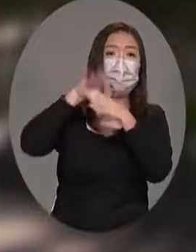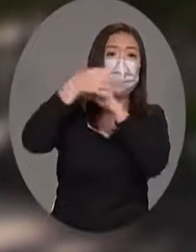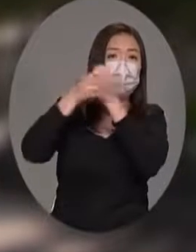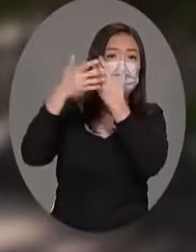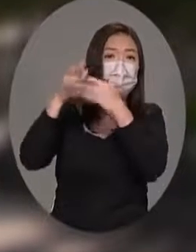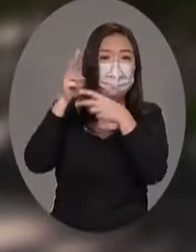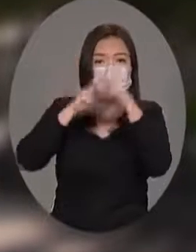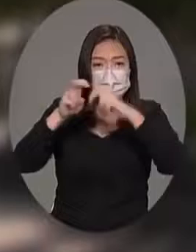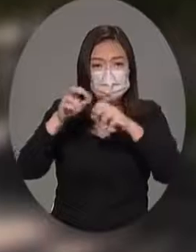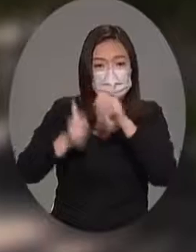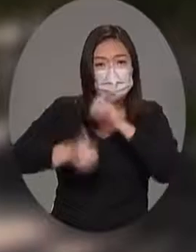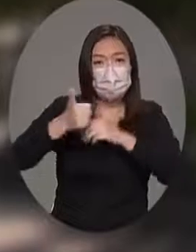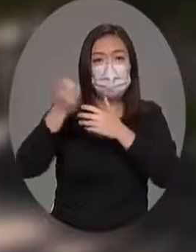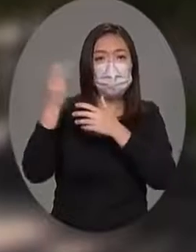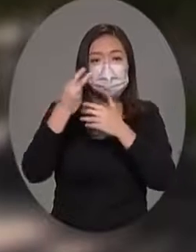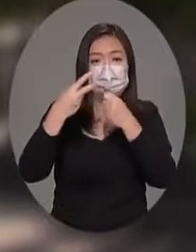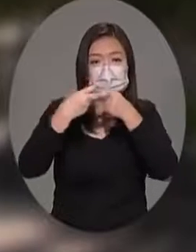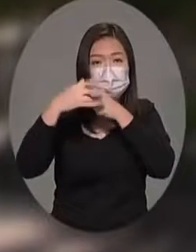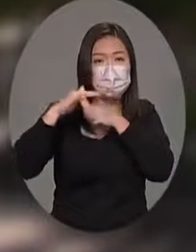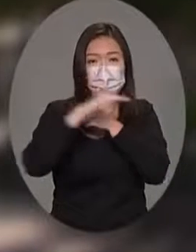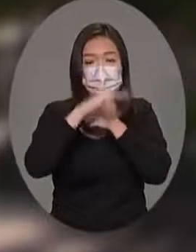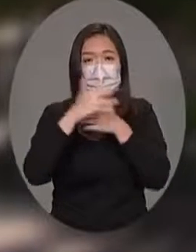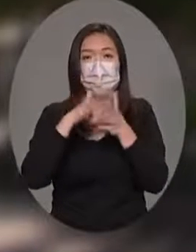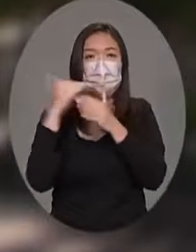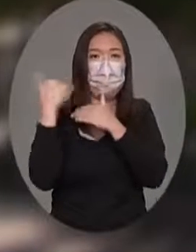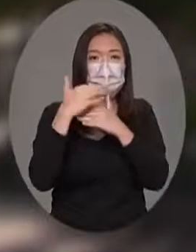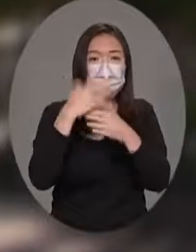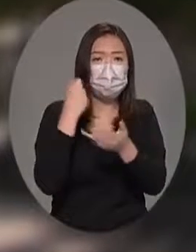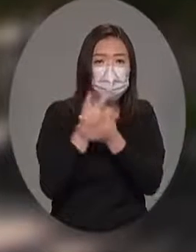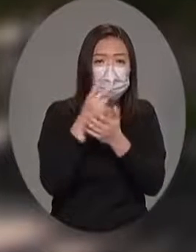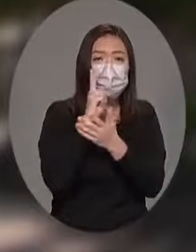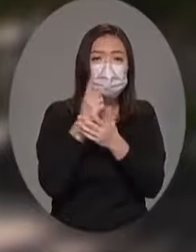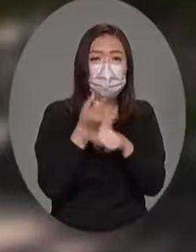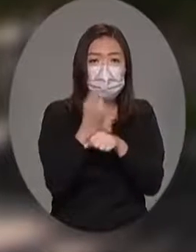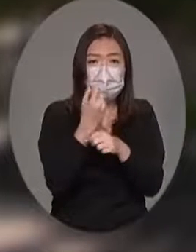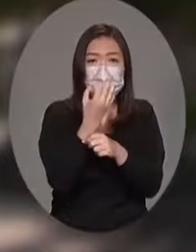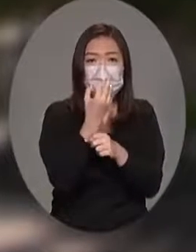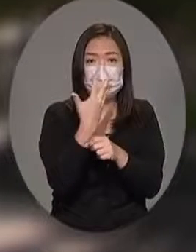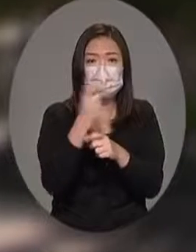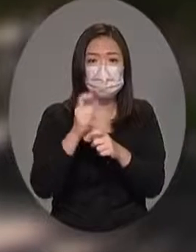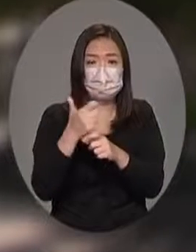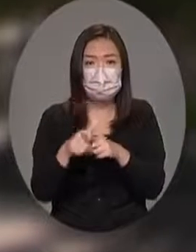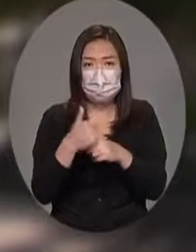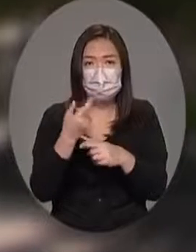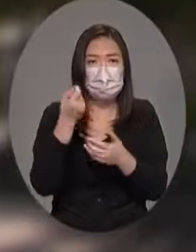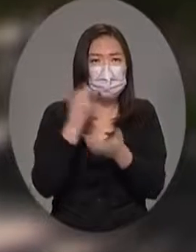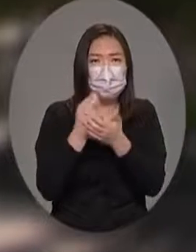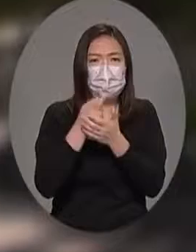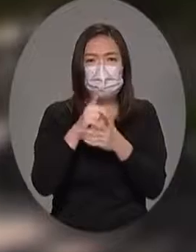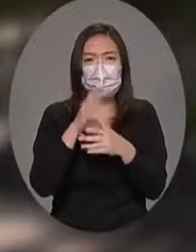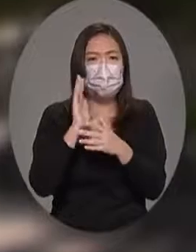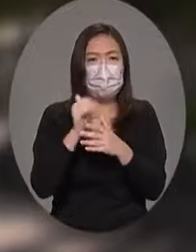二程飛機抵港，由於運輸費成本高，35元一隻是遠低於成本價，不可能是正